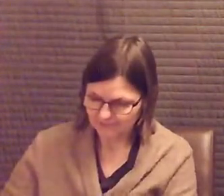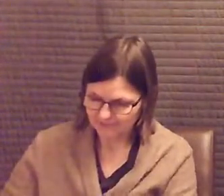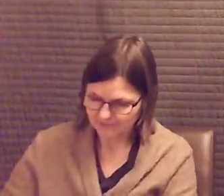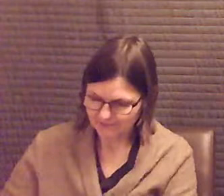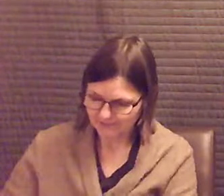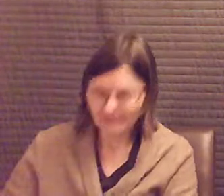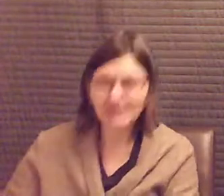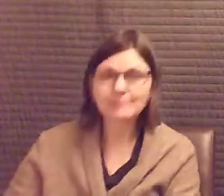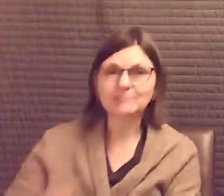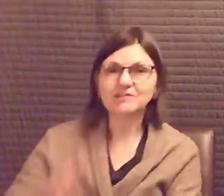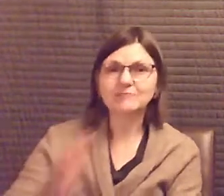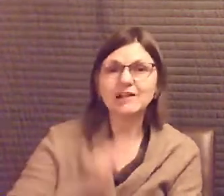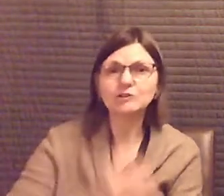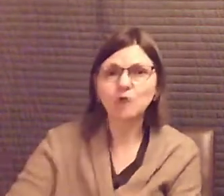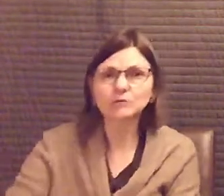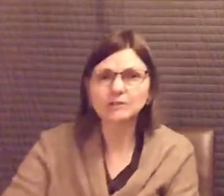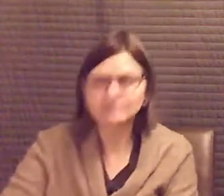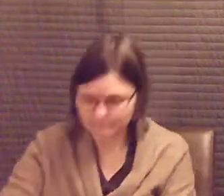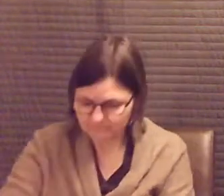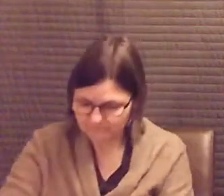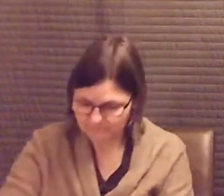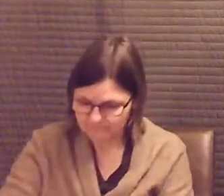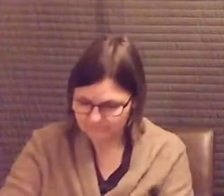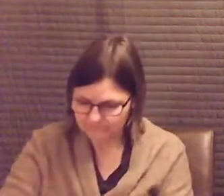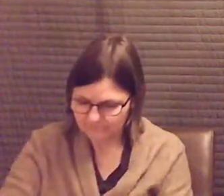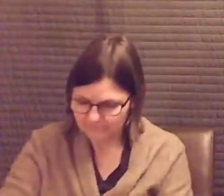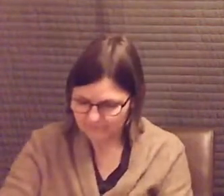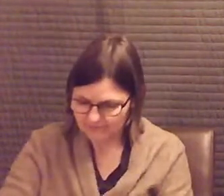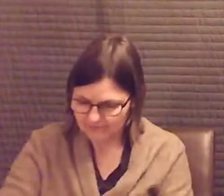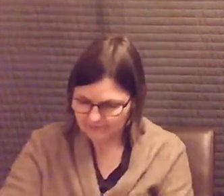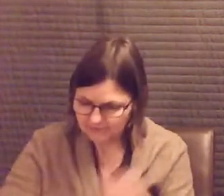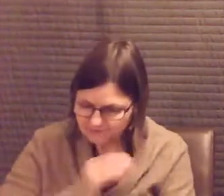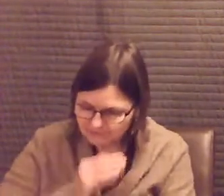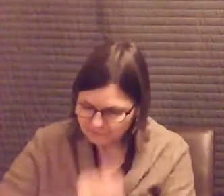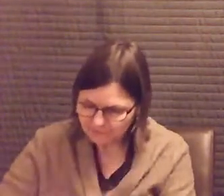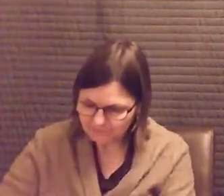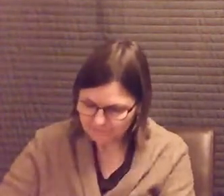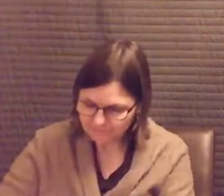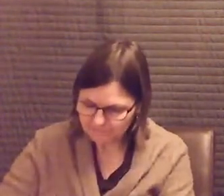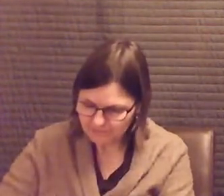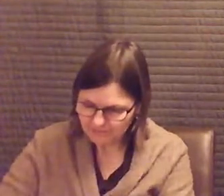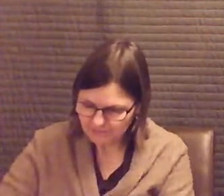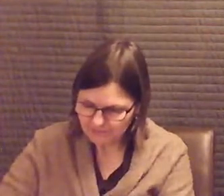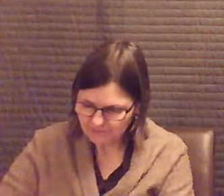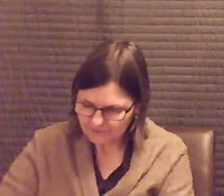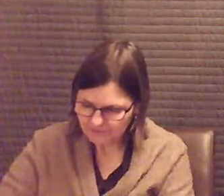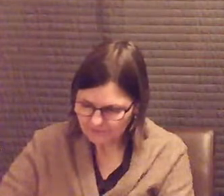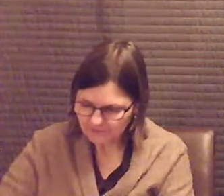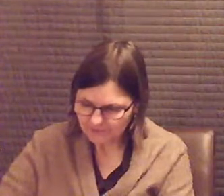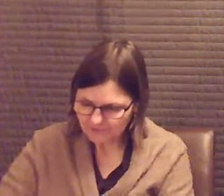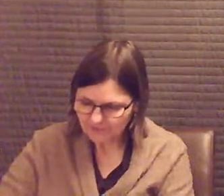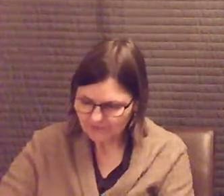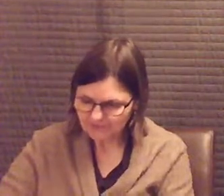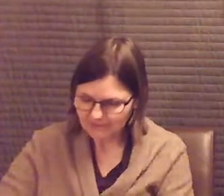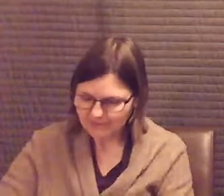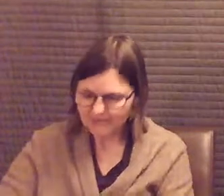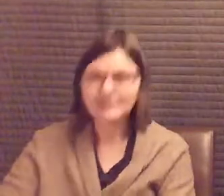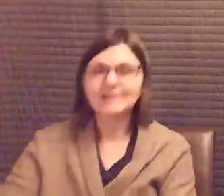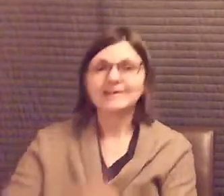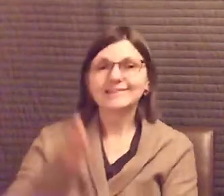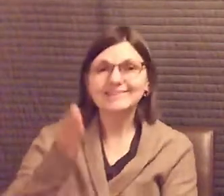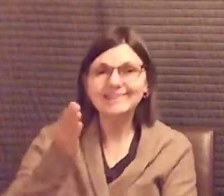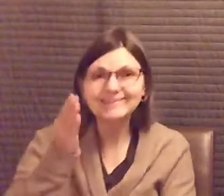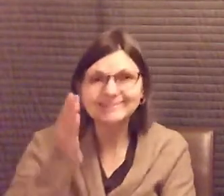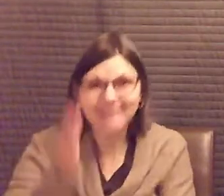youtube en dat besef wel joden dus cruncher de schriften aandeel which de speer van